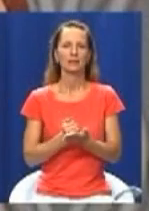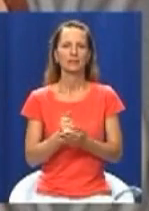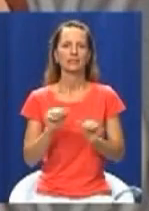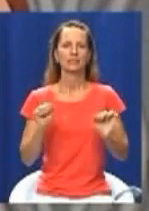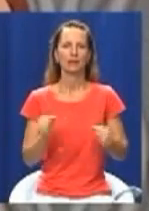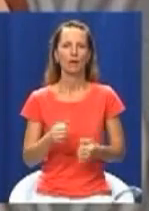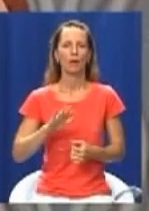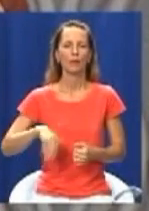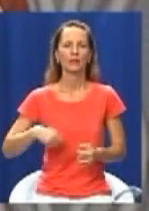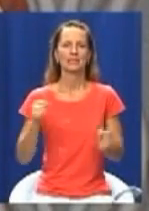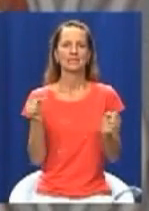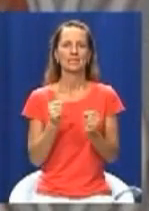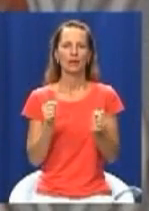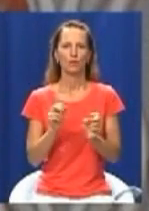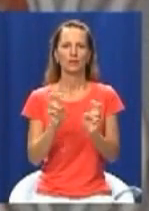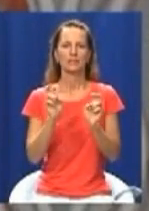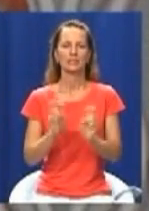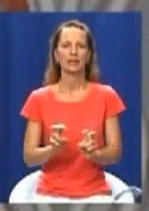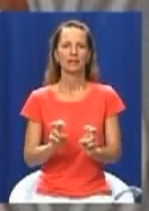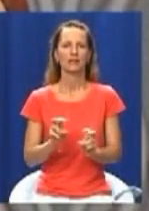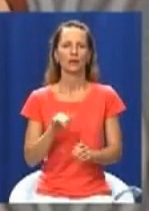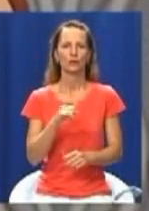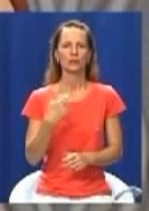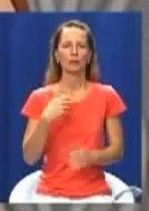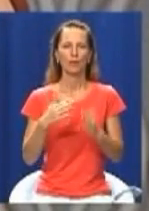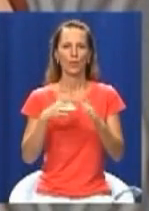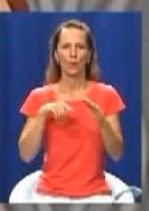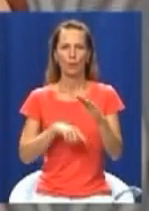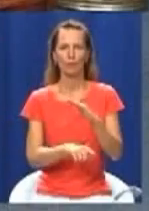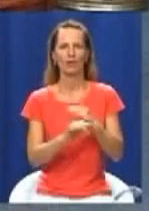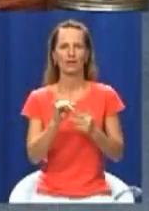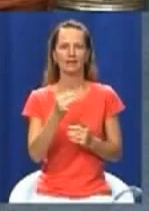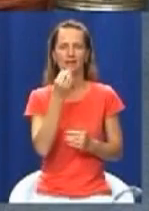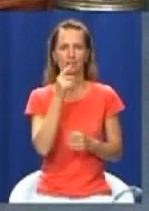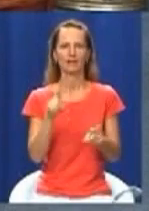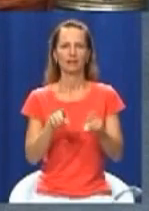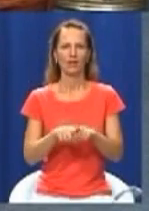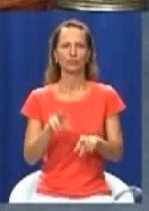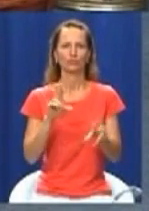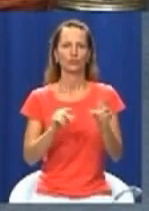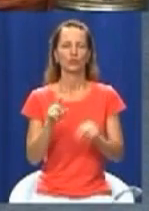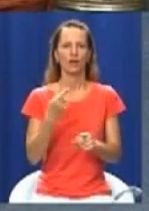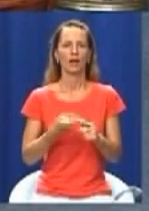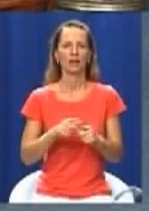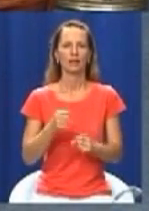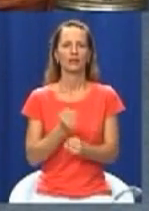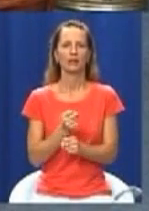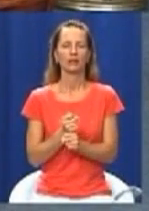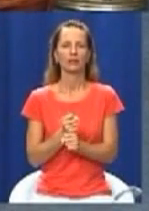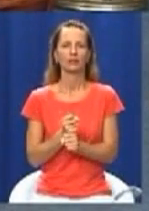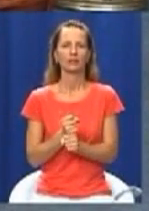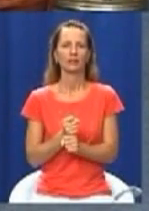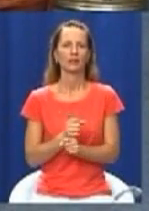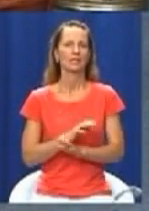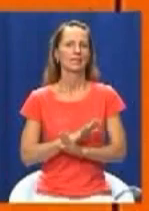А потім зимою сидять в своїй норі і їдять їх. Ти також вважав, що вони це роблять?